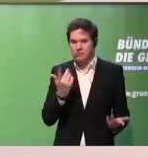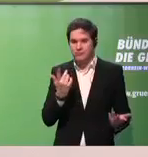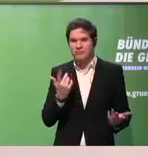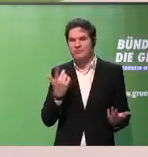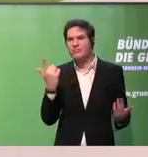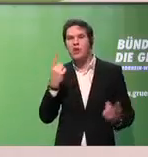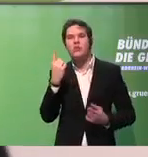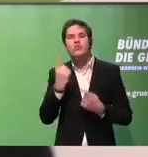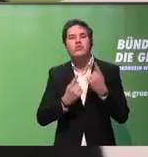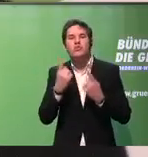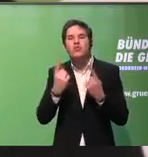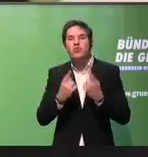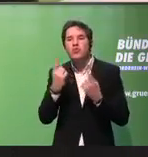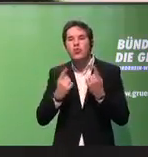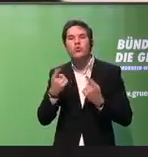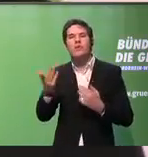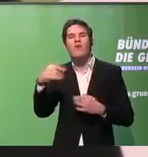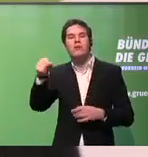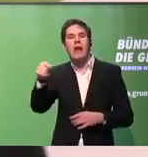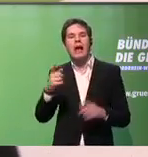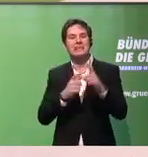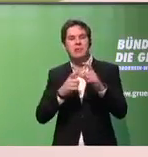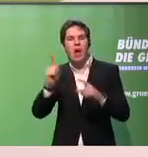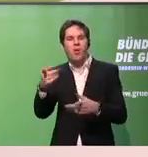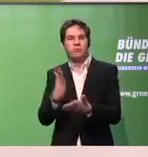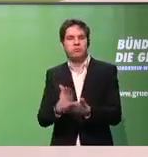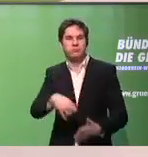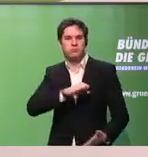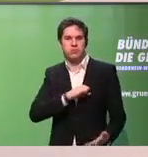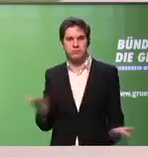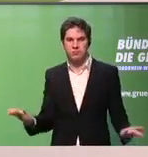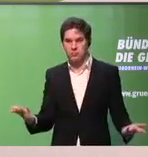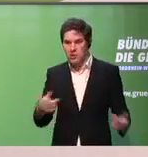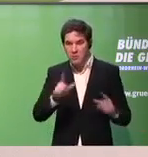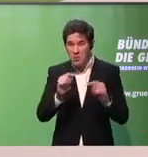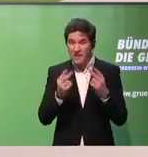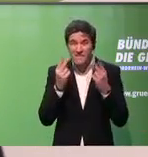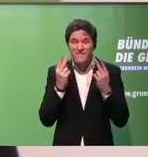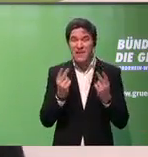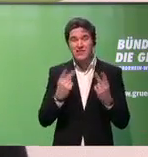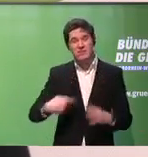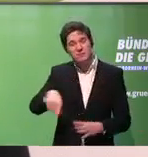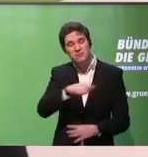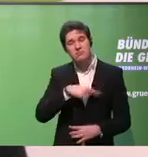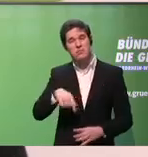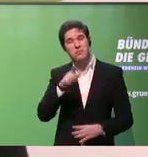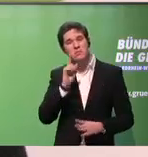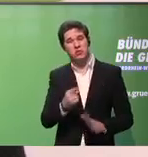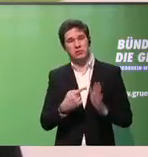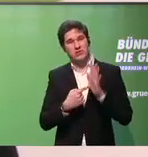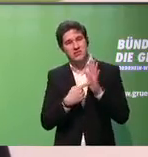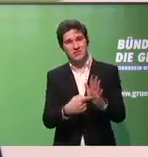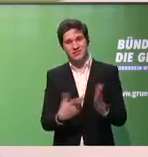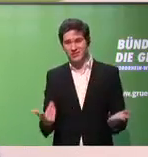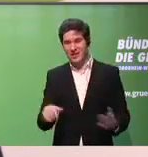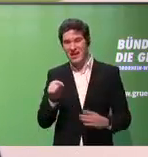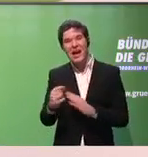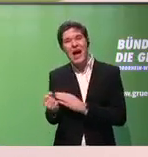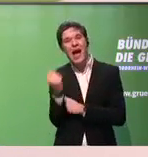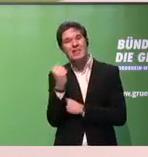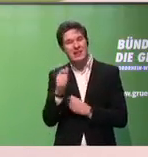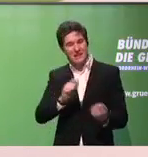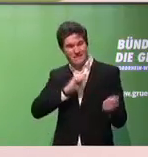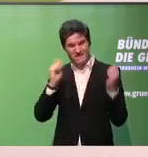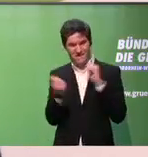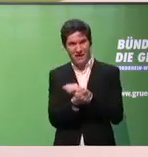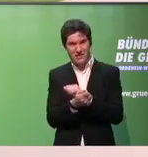Approach der SPD auch gewonnen. Und ich glaube, das ist so wichtig zu zeigen, dass eigentlich diese Energiewende auch